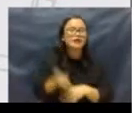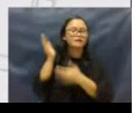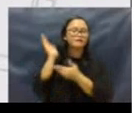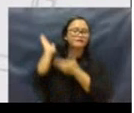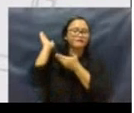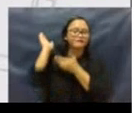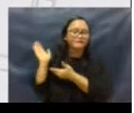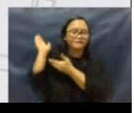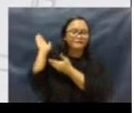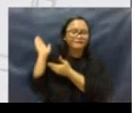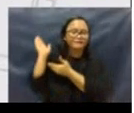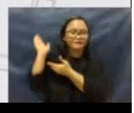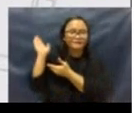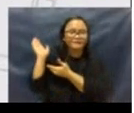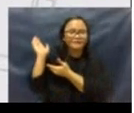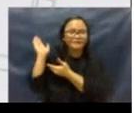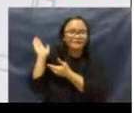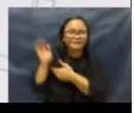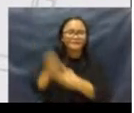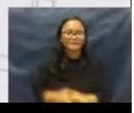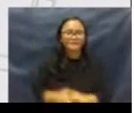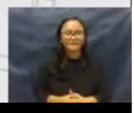seperti ini.